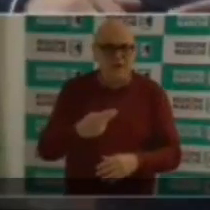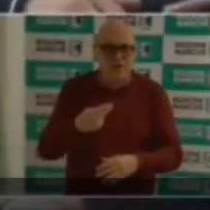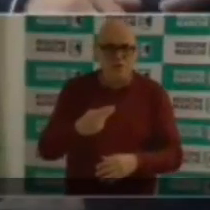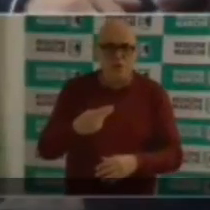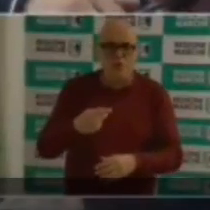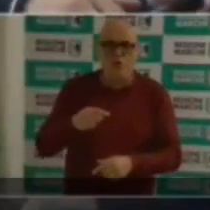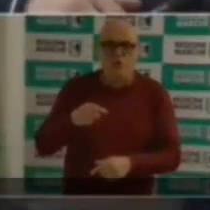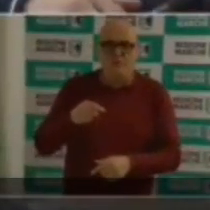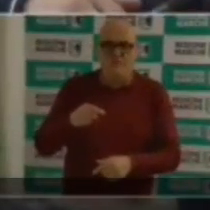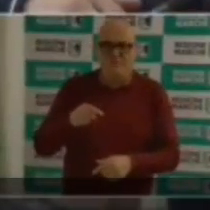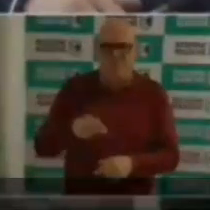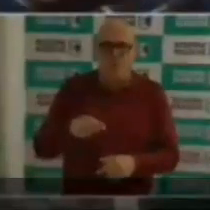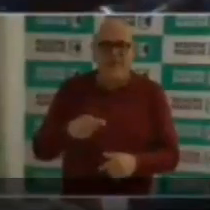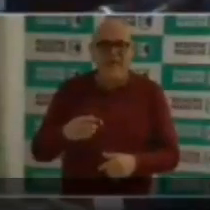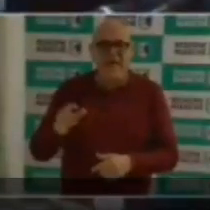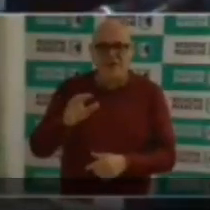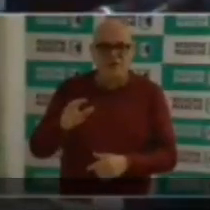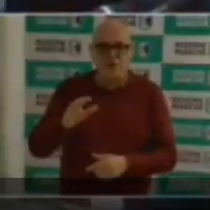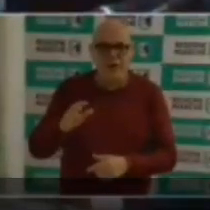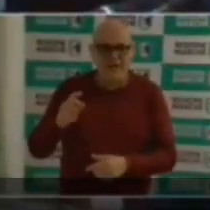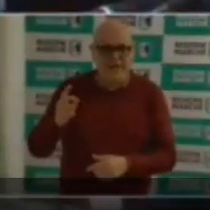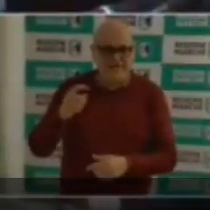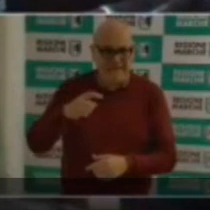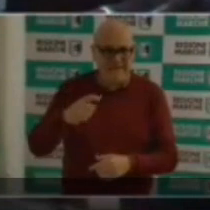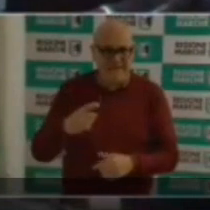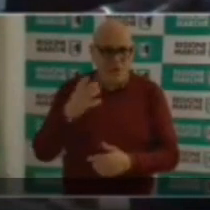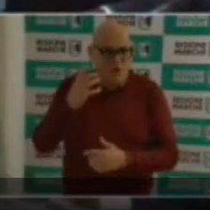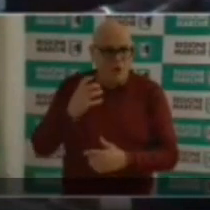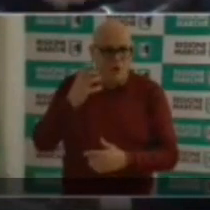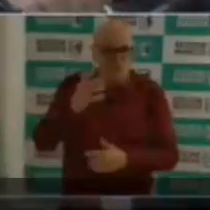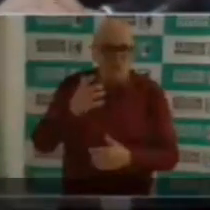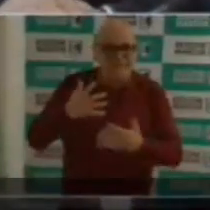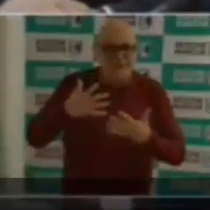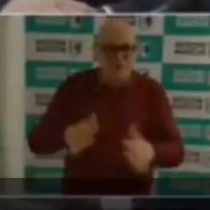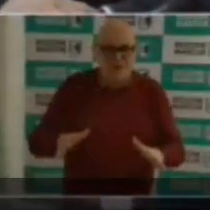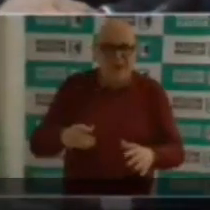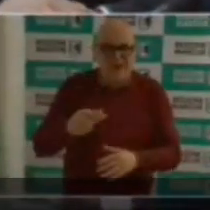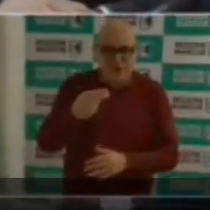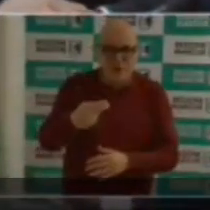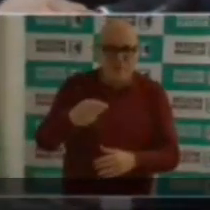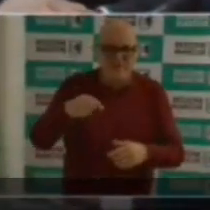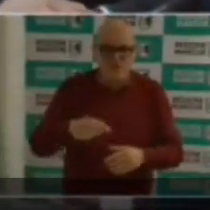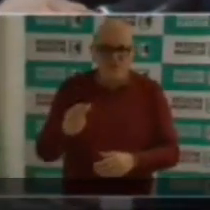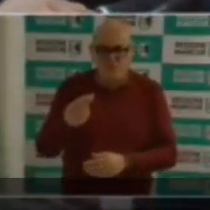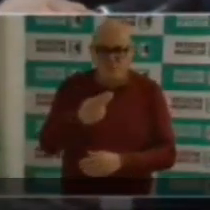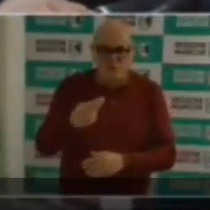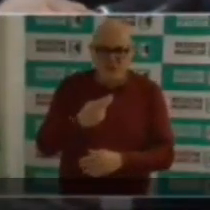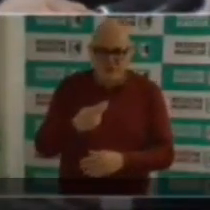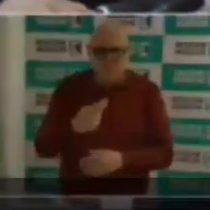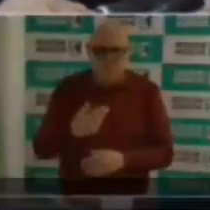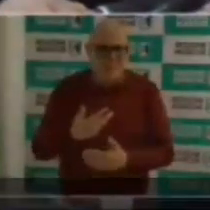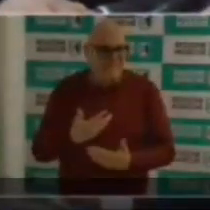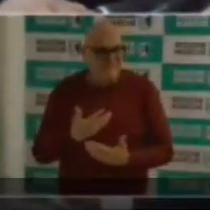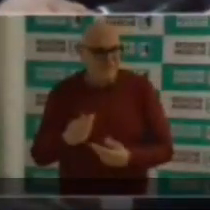Regione Marche va orgogliosa anche perché già nel nome di questo progetto Facciamo Rete